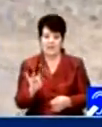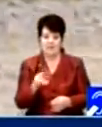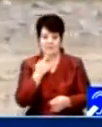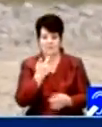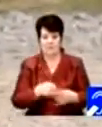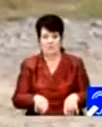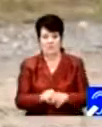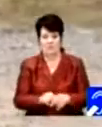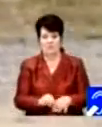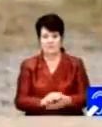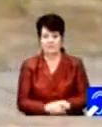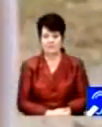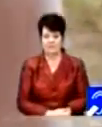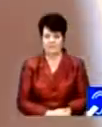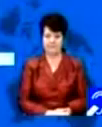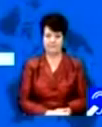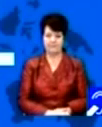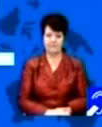solul.